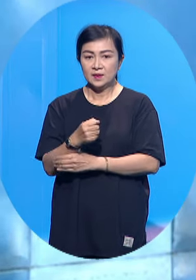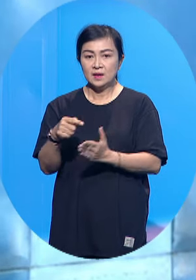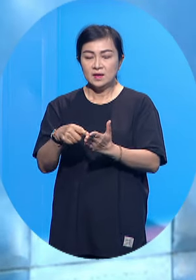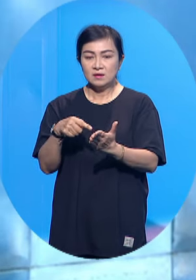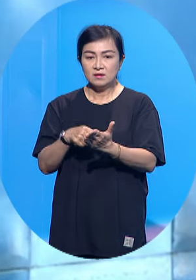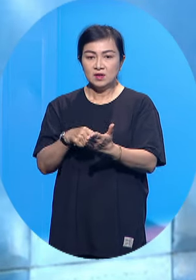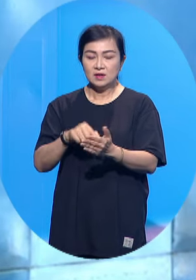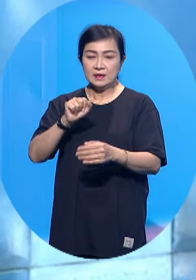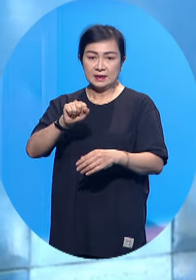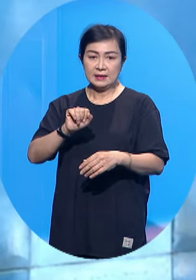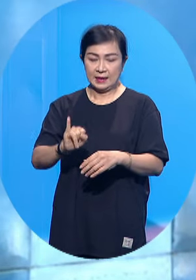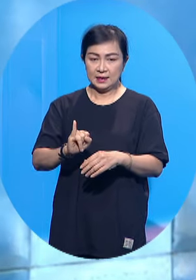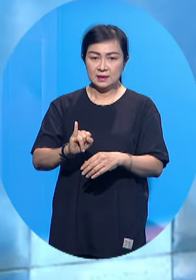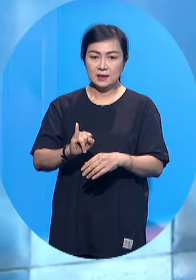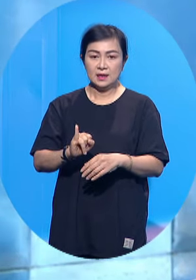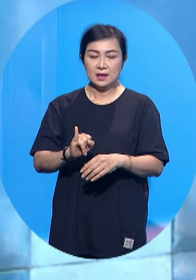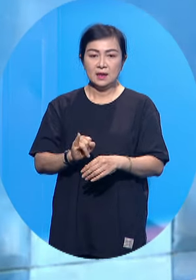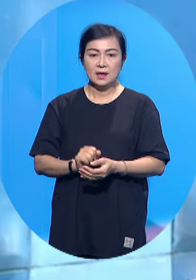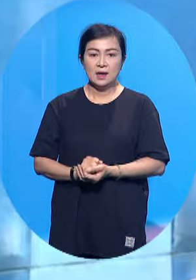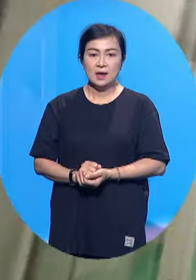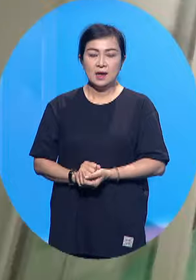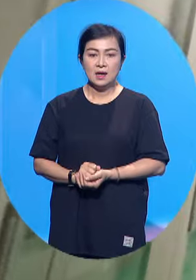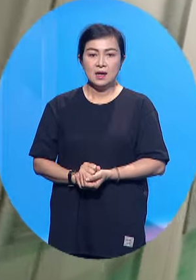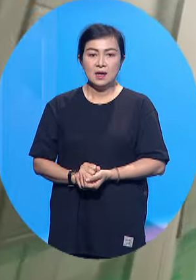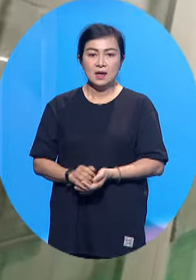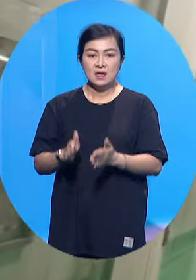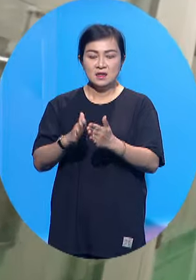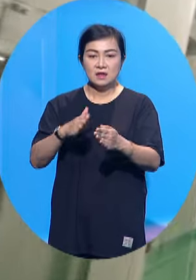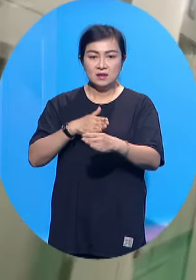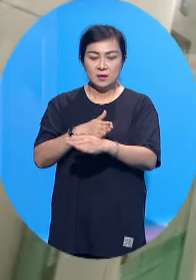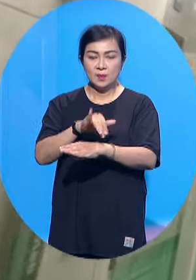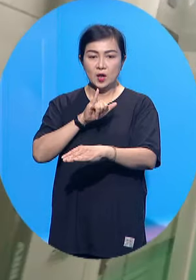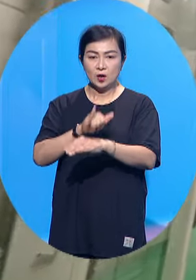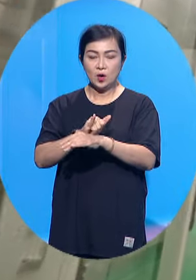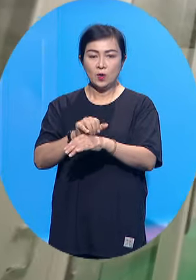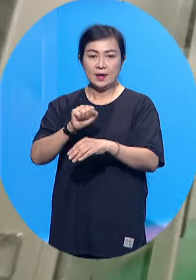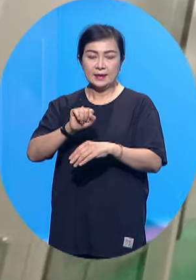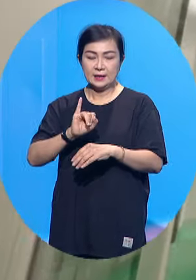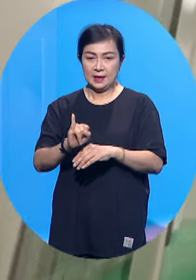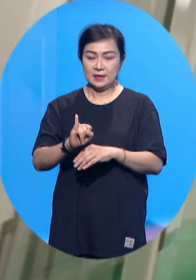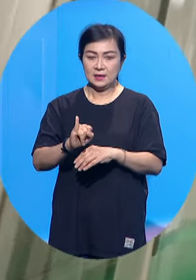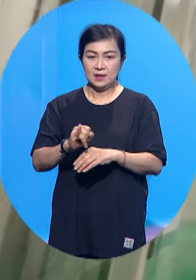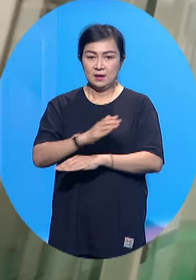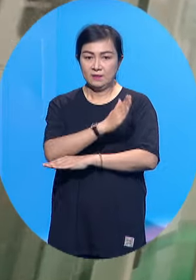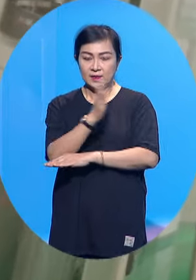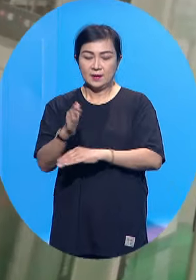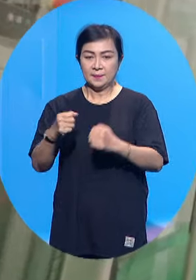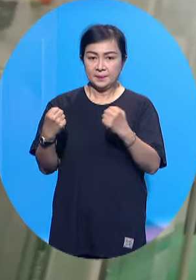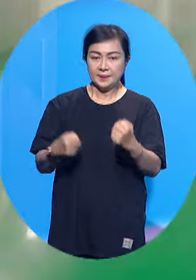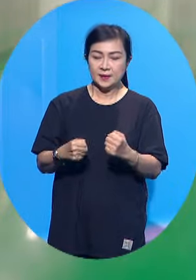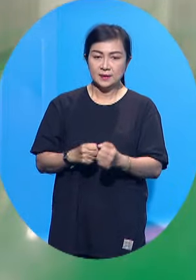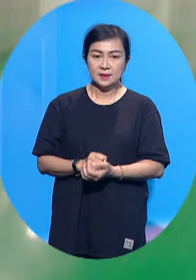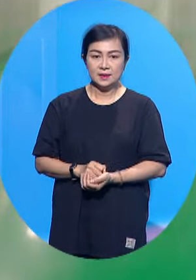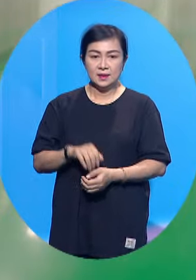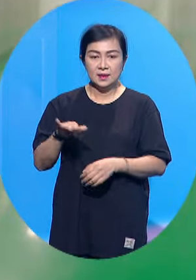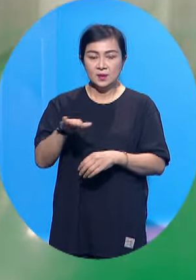làn sóng ứng dụng AI đấy thì đòi hỏi những cái làn sóng về hạ tầng đáp ứng cho AI phát triển vận hành. Thì trung